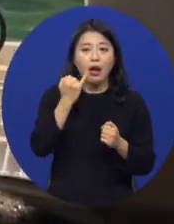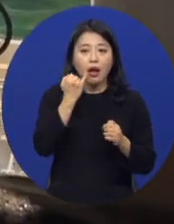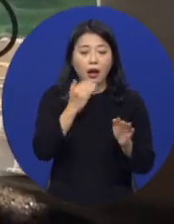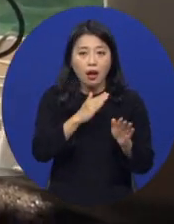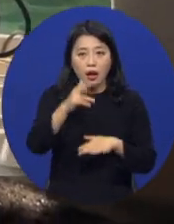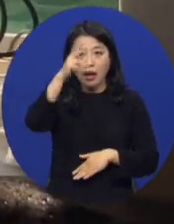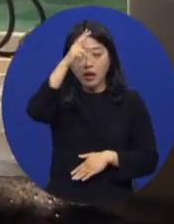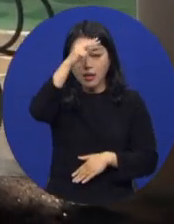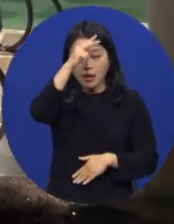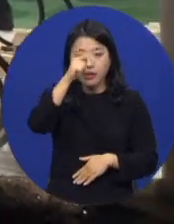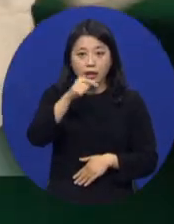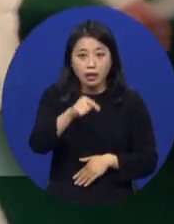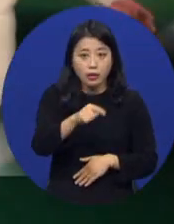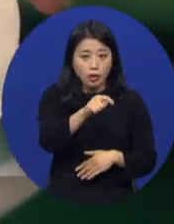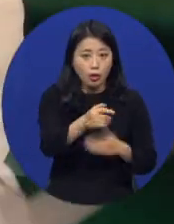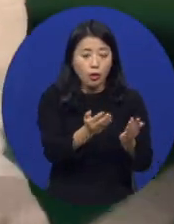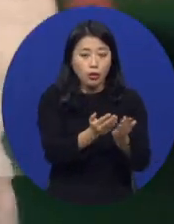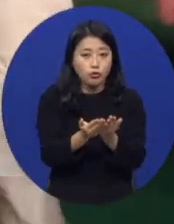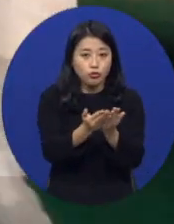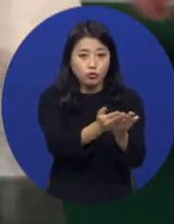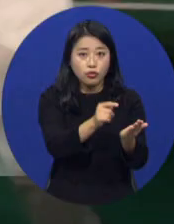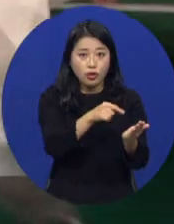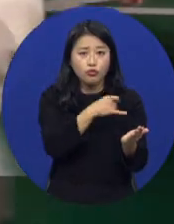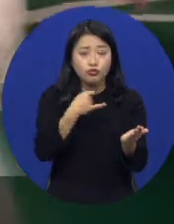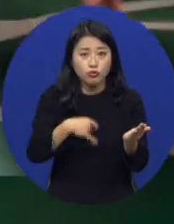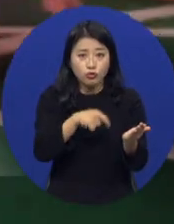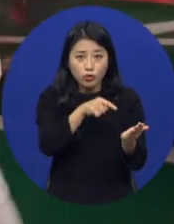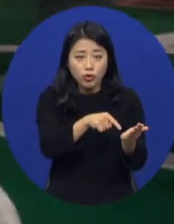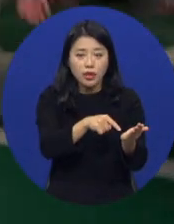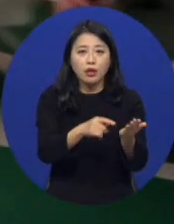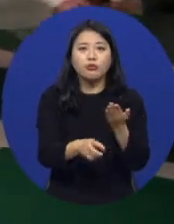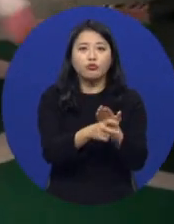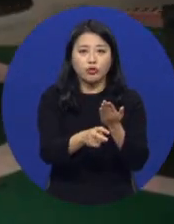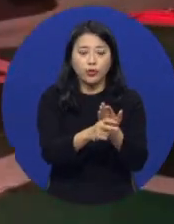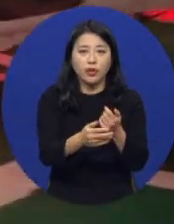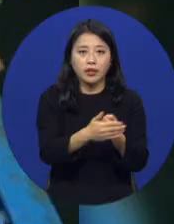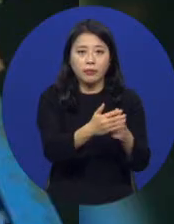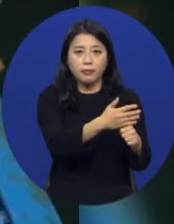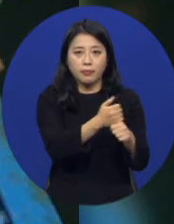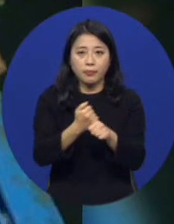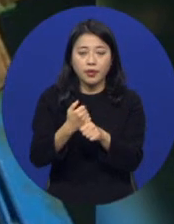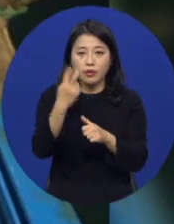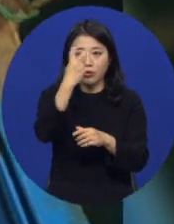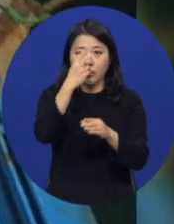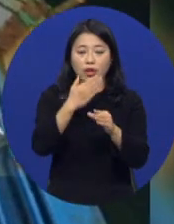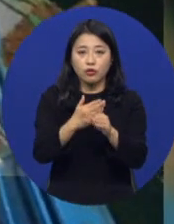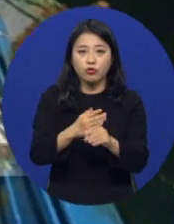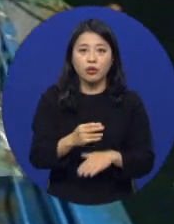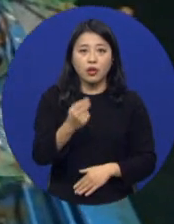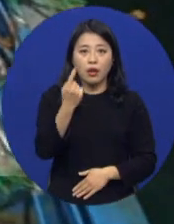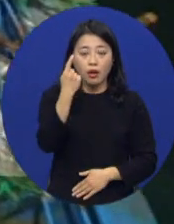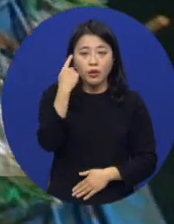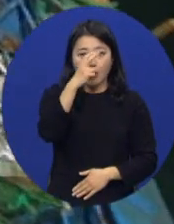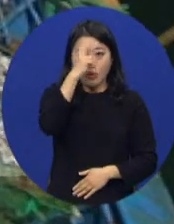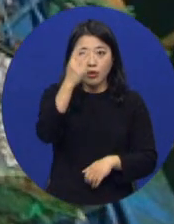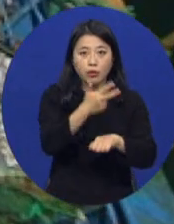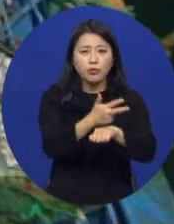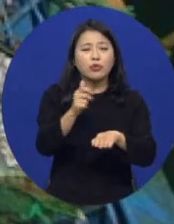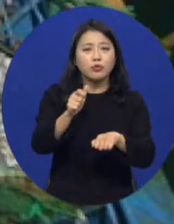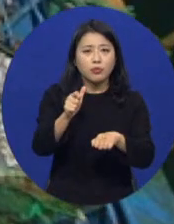불법조합 혐의로 적발된 해당 어선을 화순항으로 압송해 조사하고 있습니다 또 어제 오후 7시 50분쯤에는